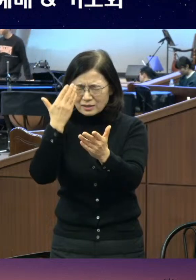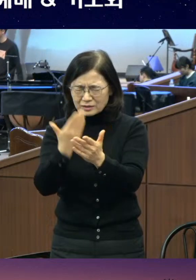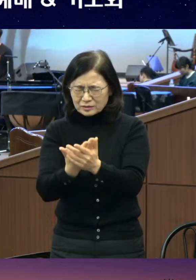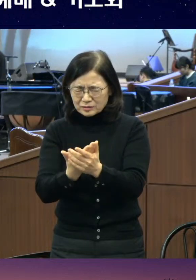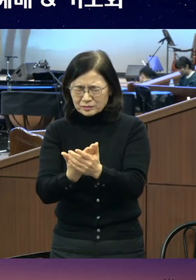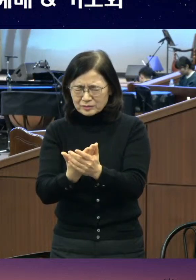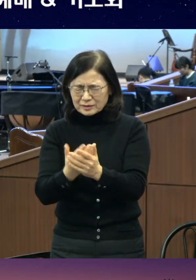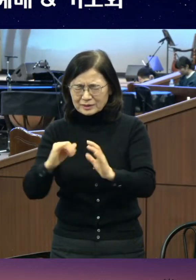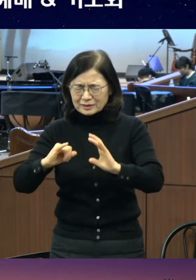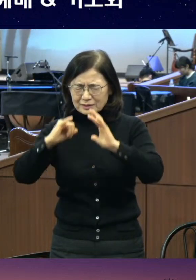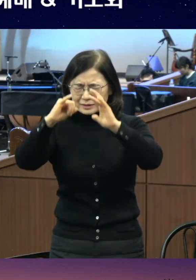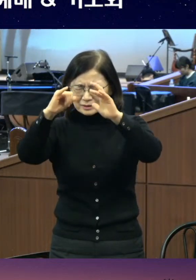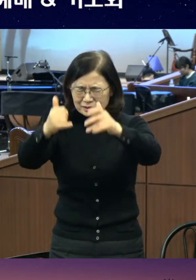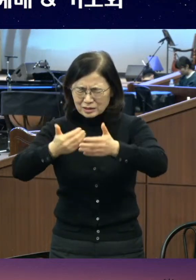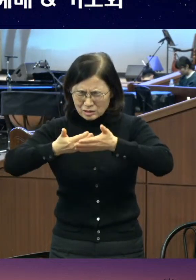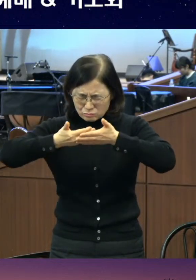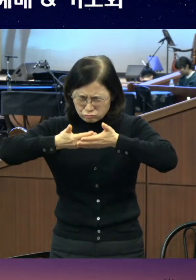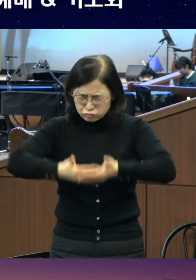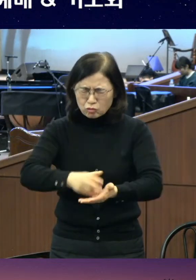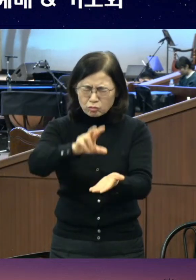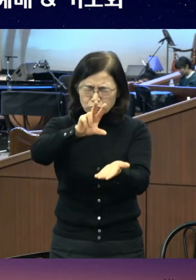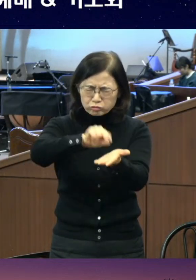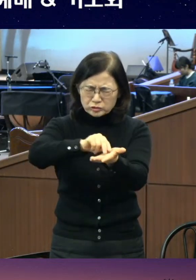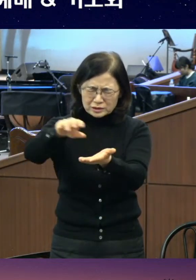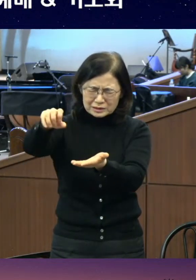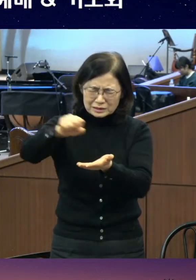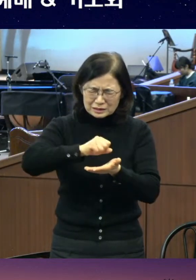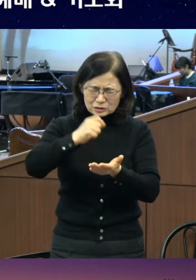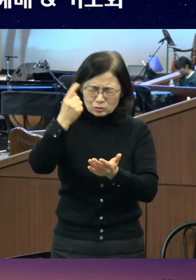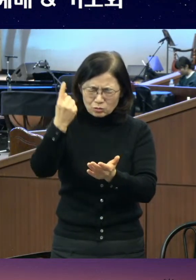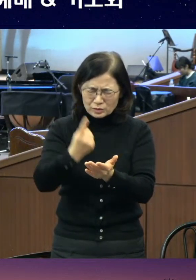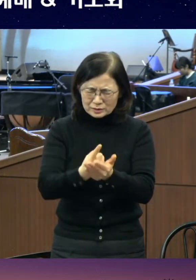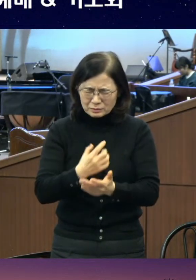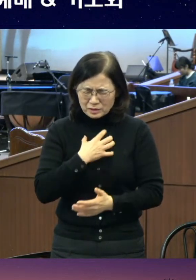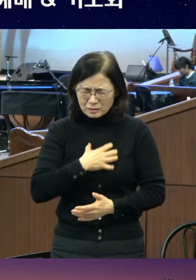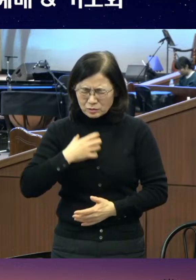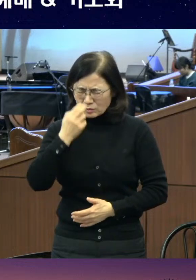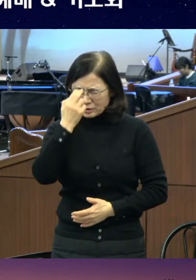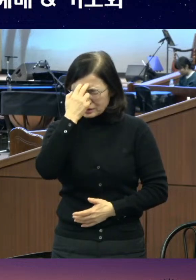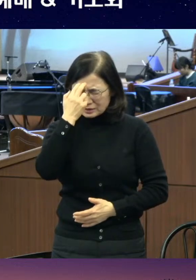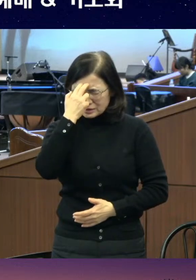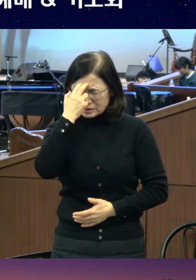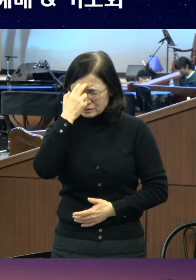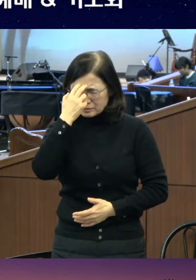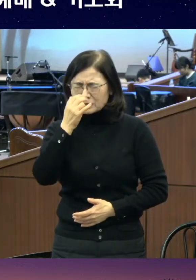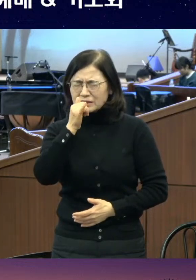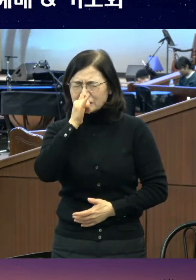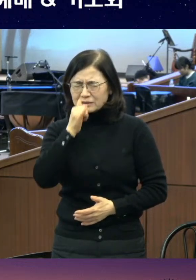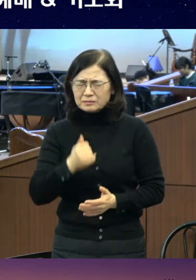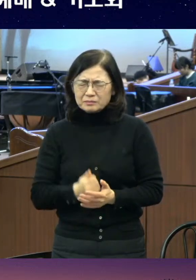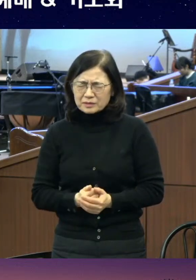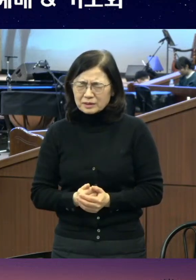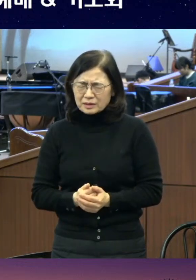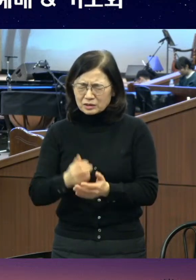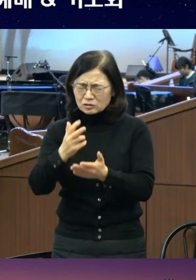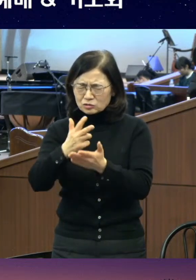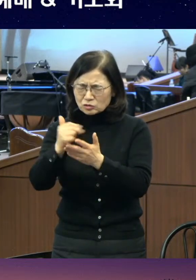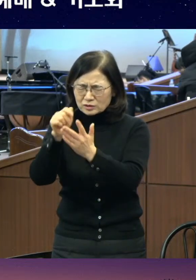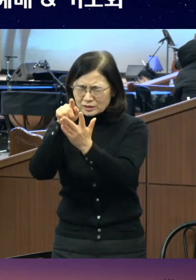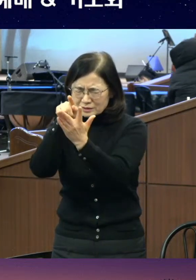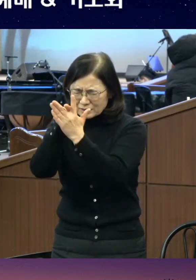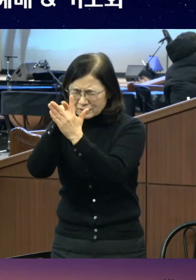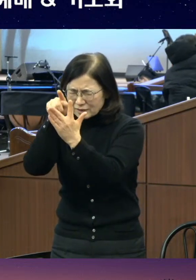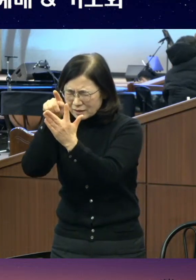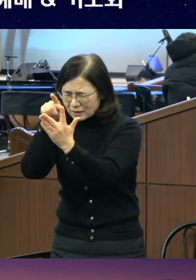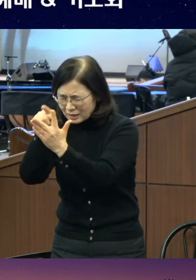무거운 짐들을 지고 나왔습니다. 염려와 근심들이 있습니다. 하나님께서 친히 아시고 우리의